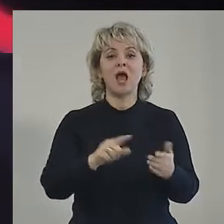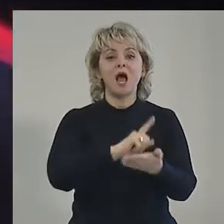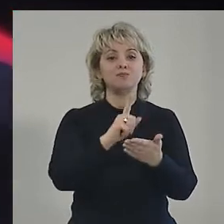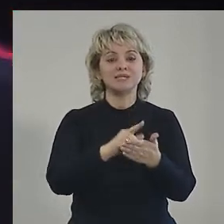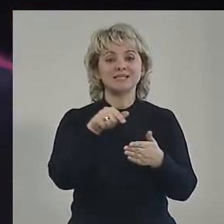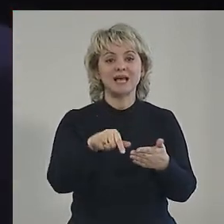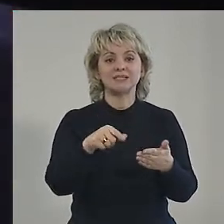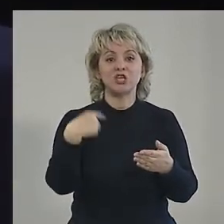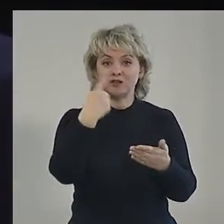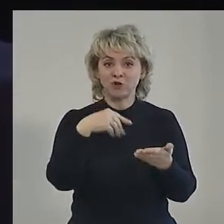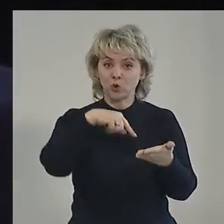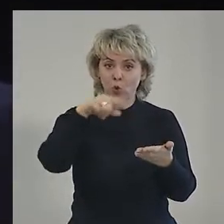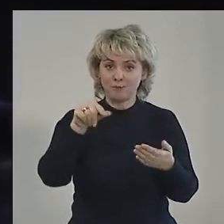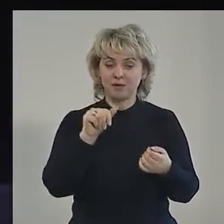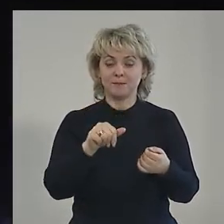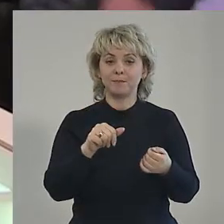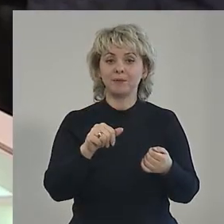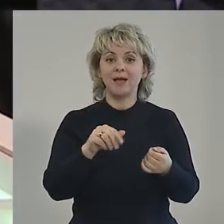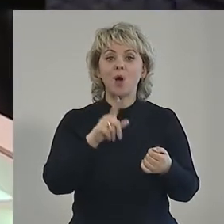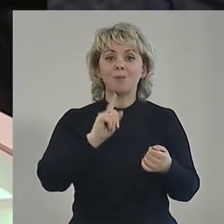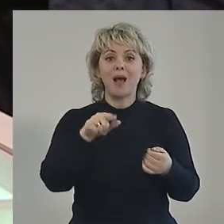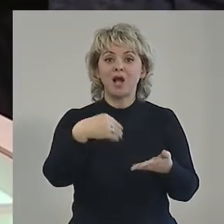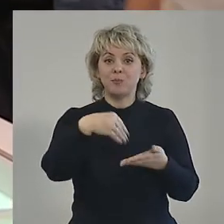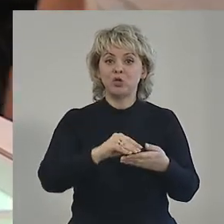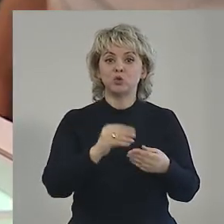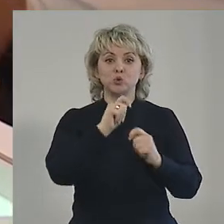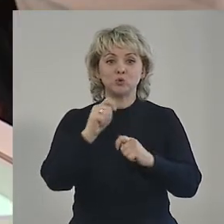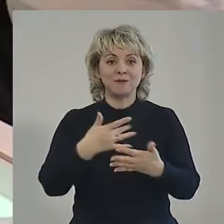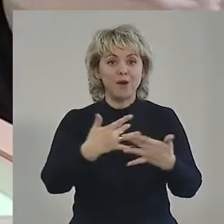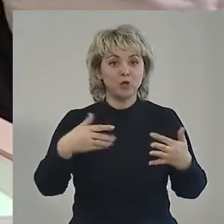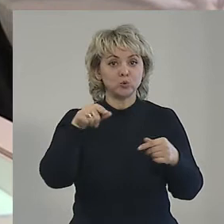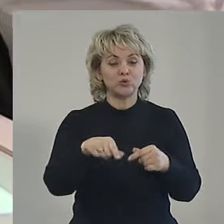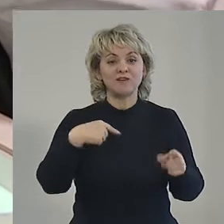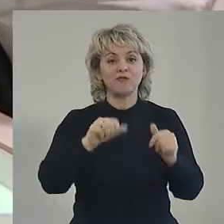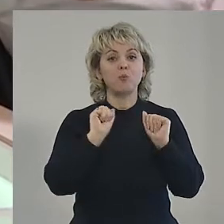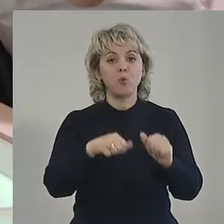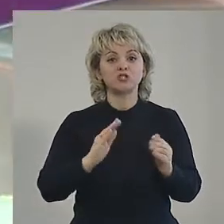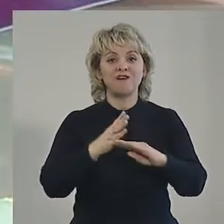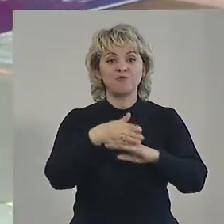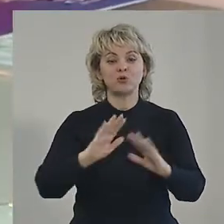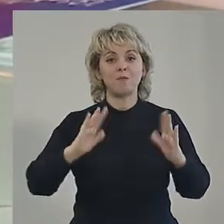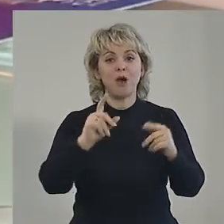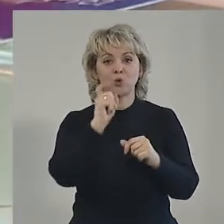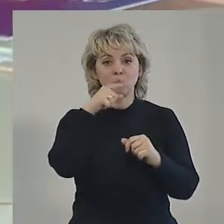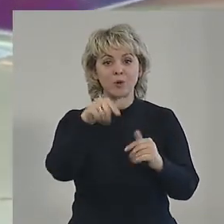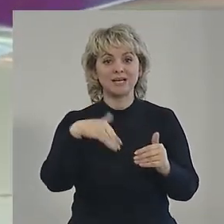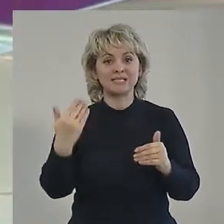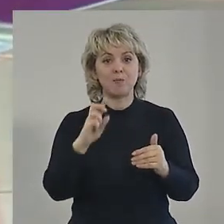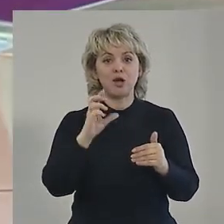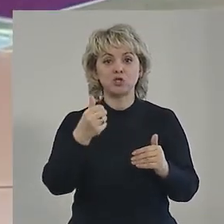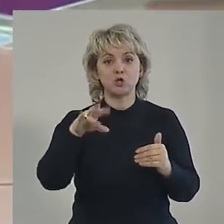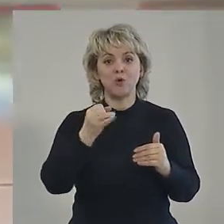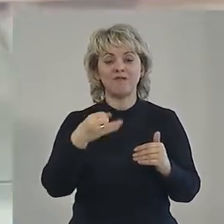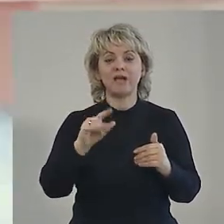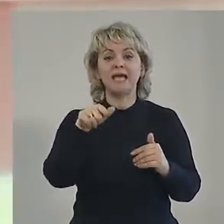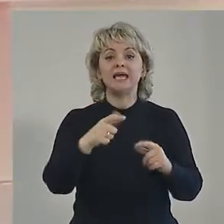обязательно идентификационный номер. Пока приобрести сувенирную продукцию Мундиаля можно на входе в парк Горького со стороны Большой